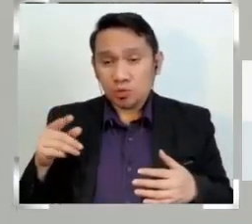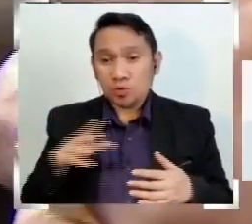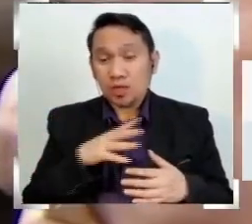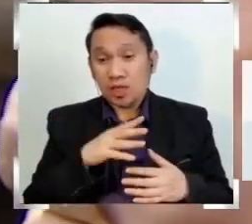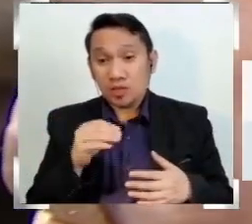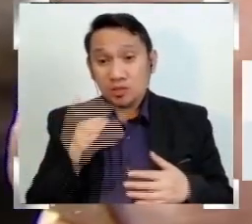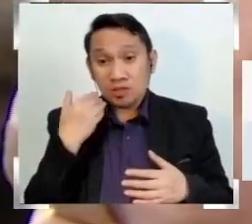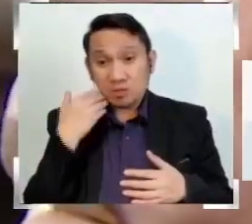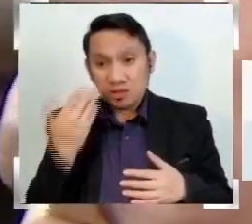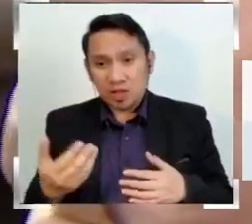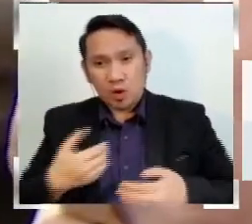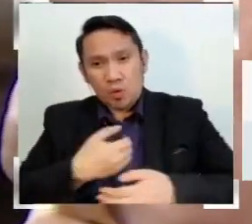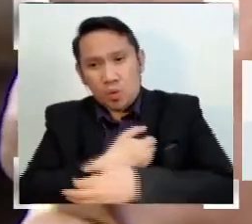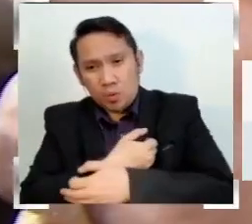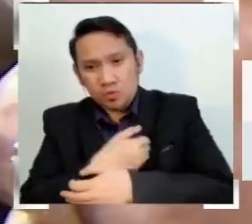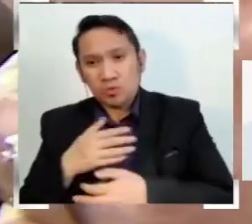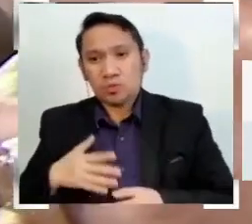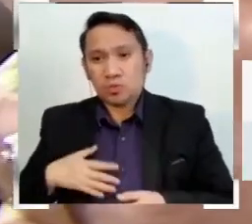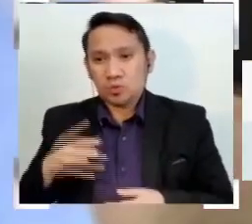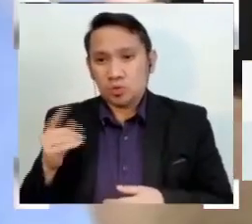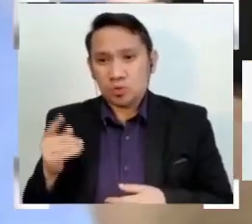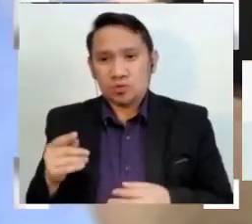aso niya. Sobrang sakit.